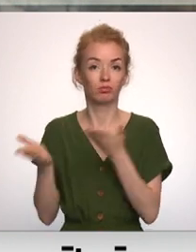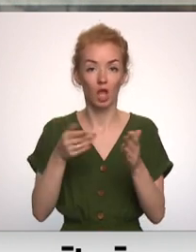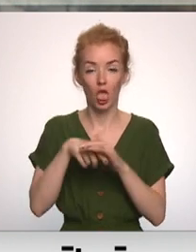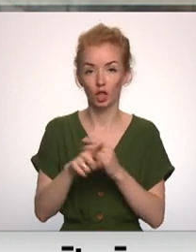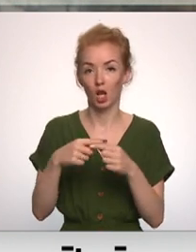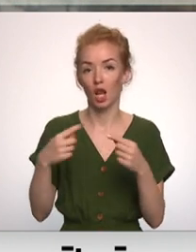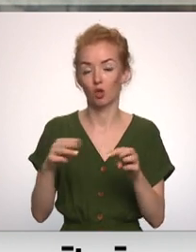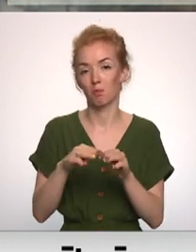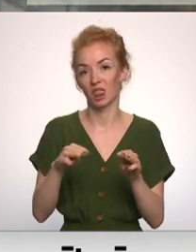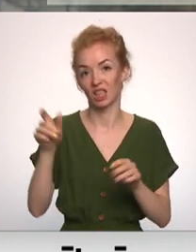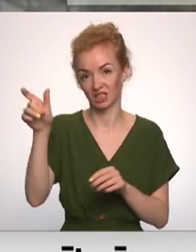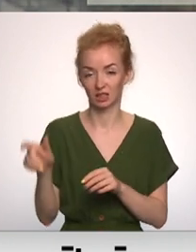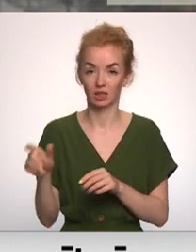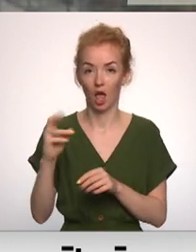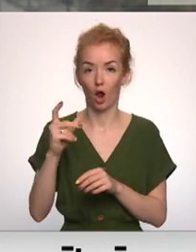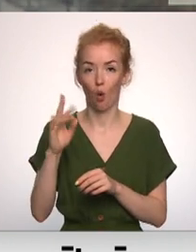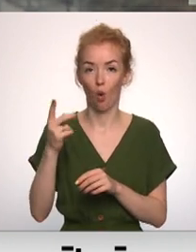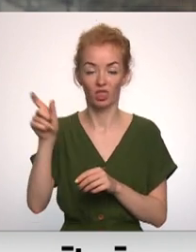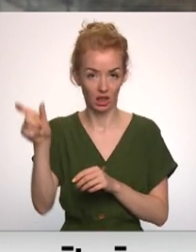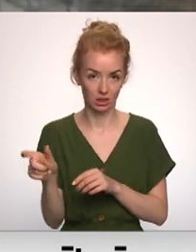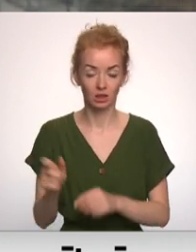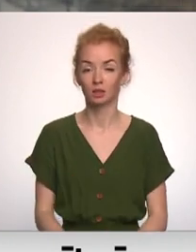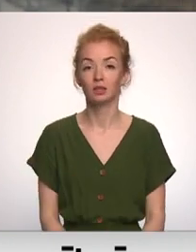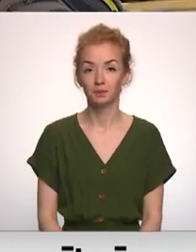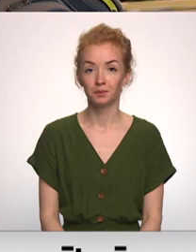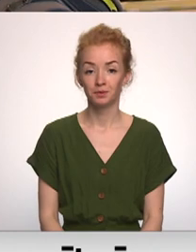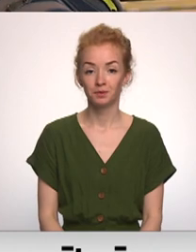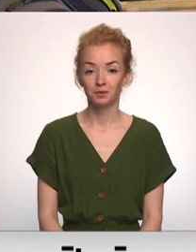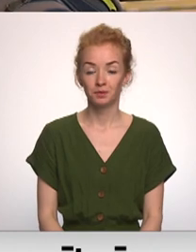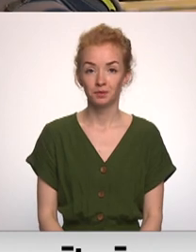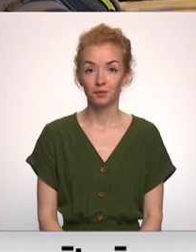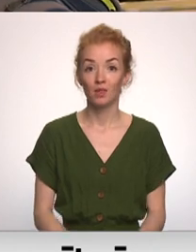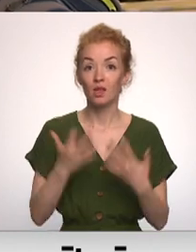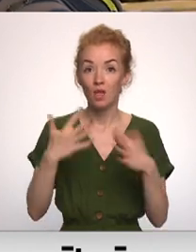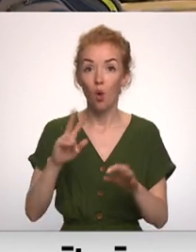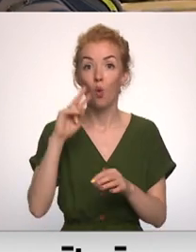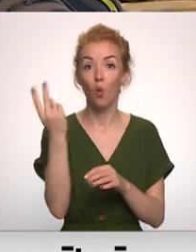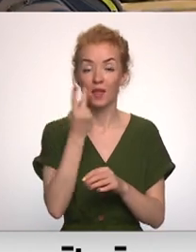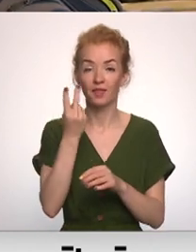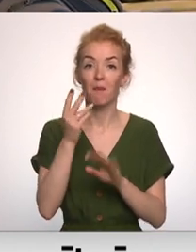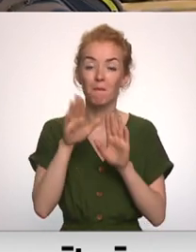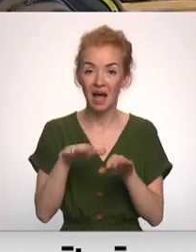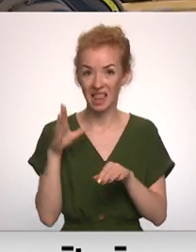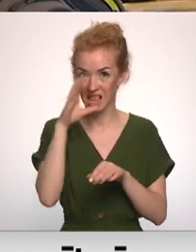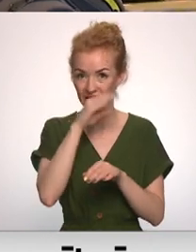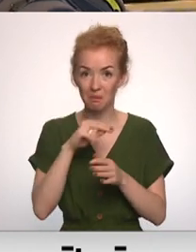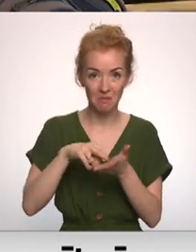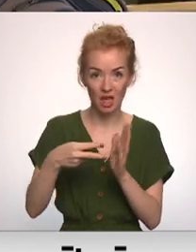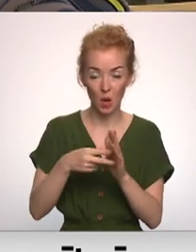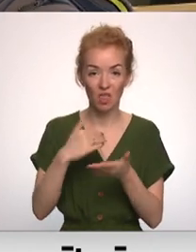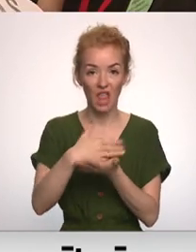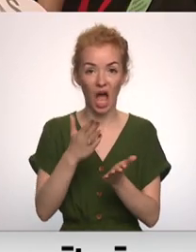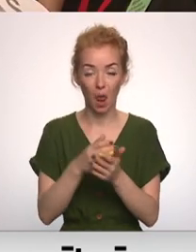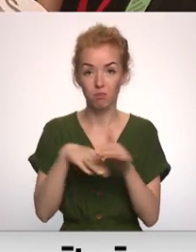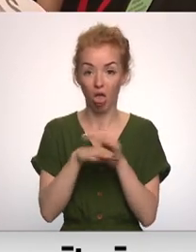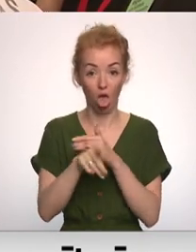ministrs Kristaps Eklons. Par to vairāk stāsta Vita Anstrate. Jau otrdien par iespējamību, ka daļa bēgļu varētu